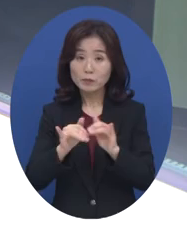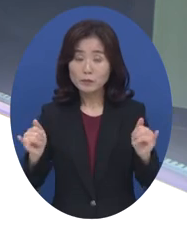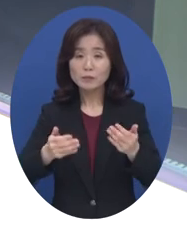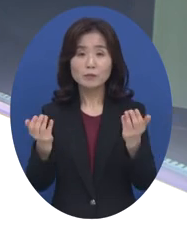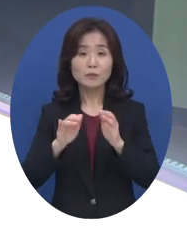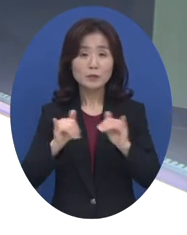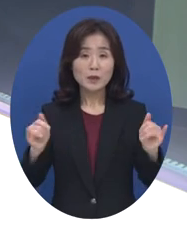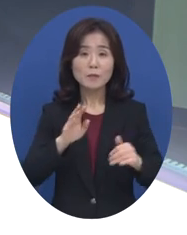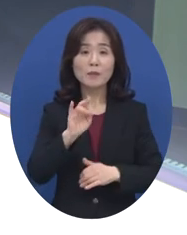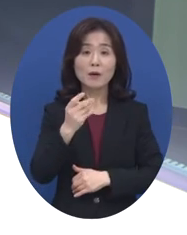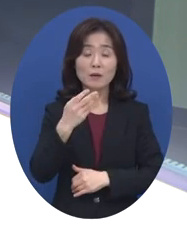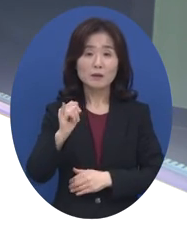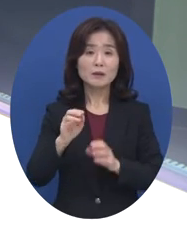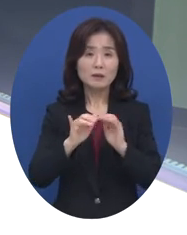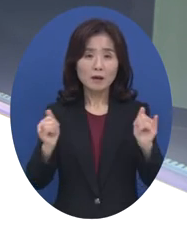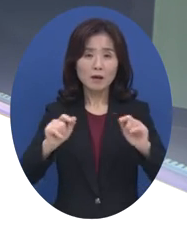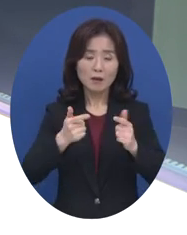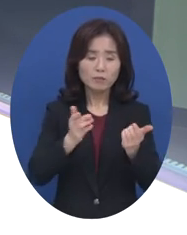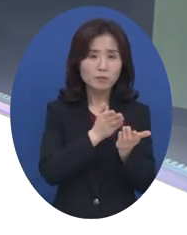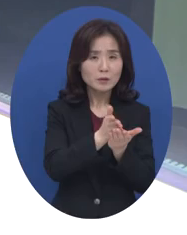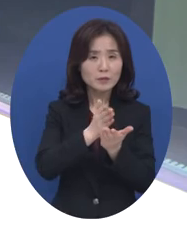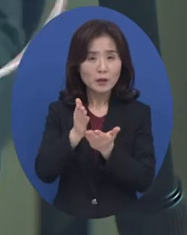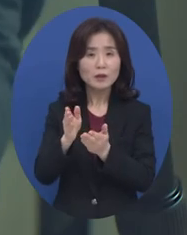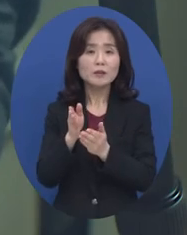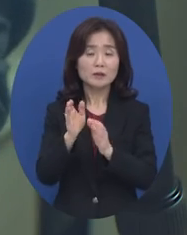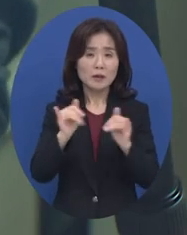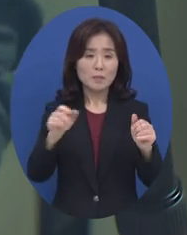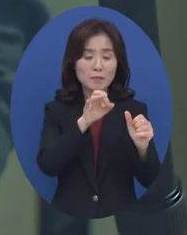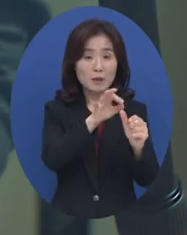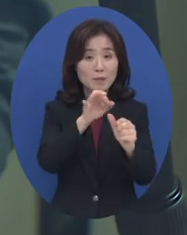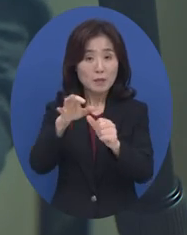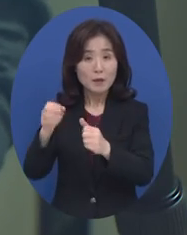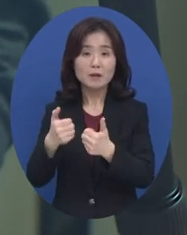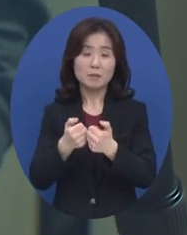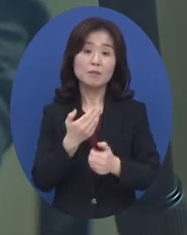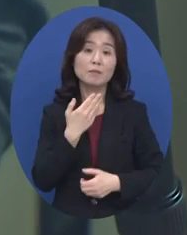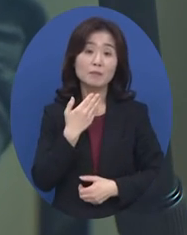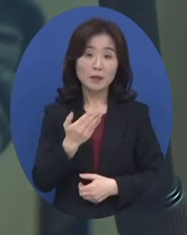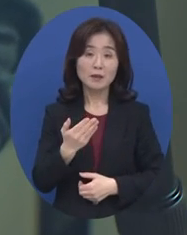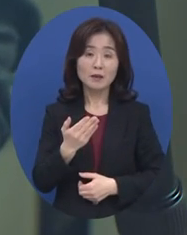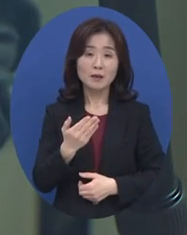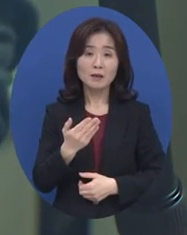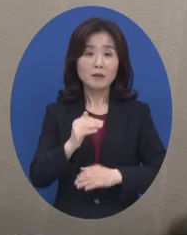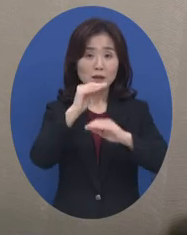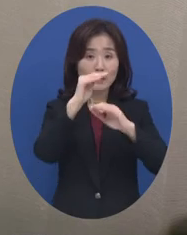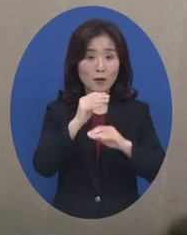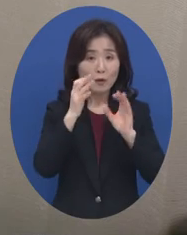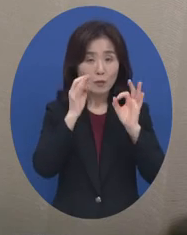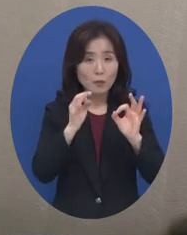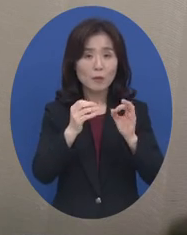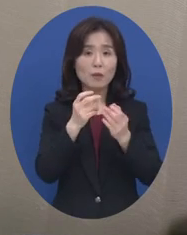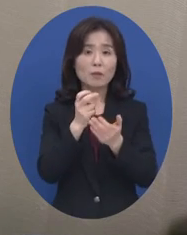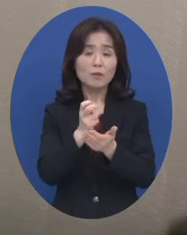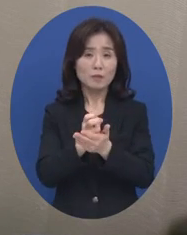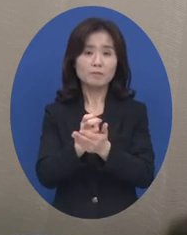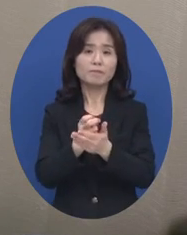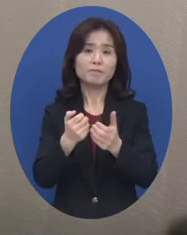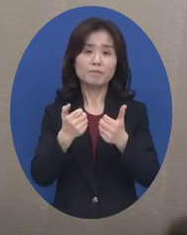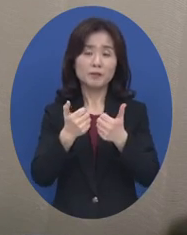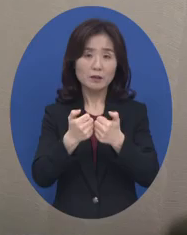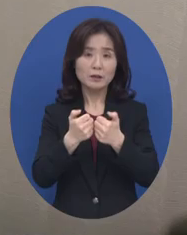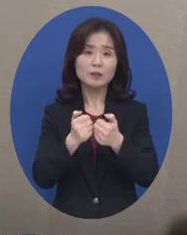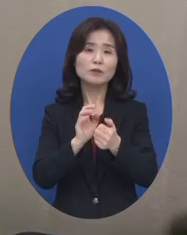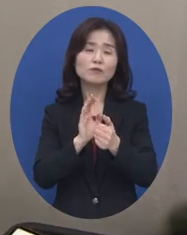변리사 등 각 분야 전문가가 배정돼 상담받을 수 있으며 사안에 따라 법률 컨설팅 도 추가적으로